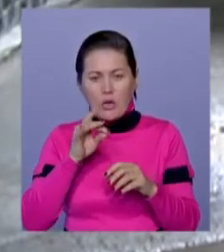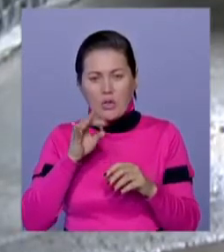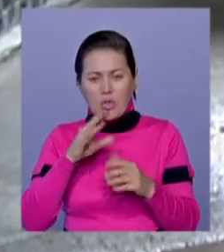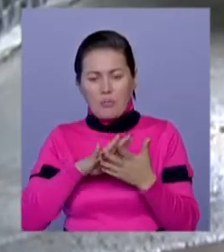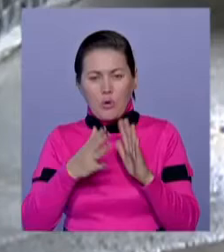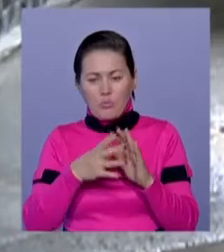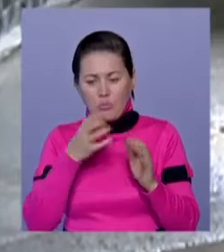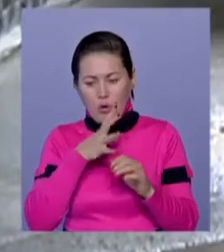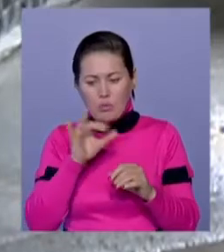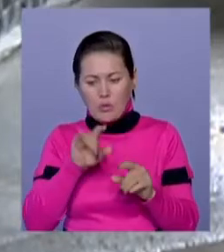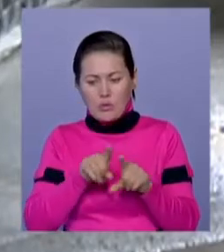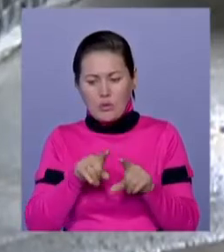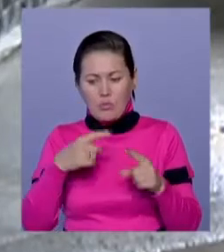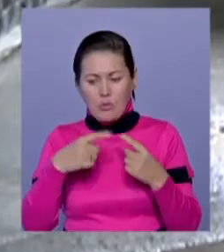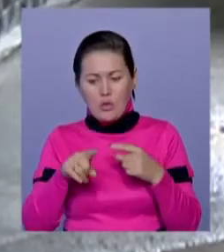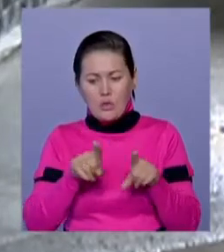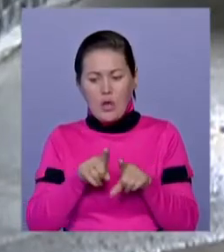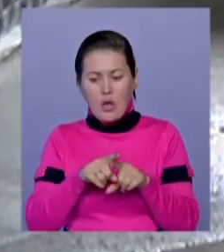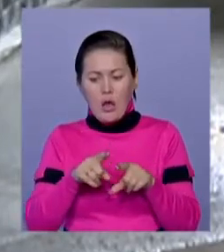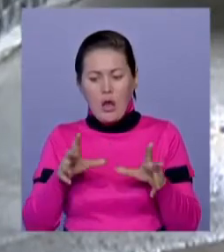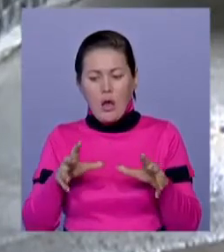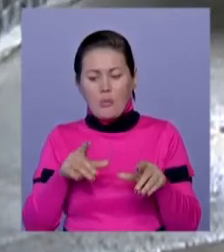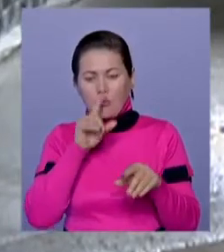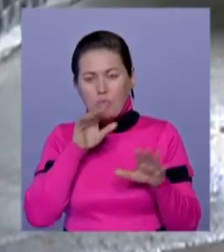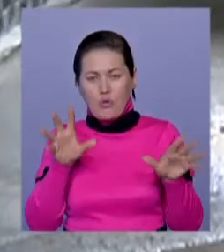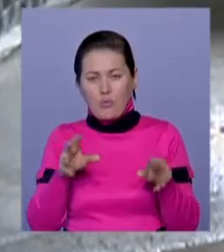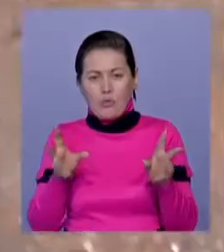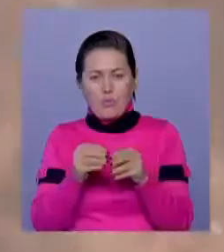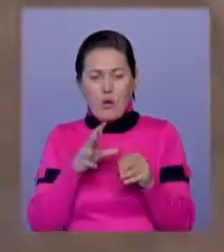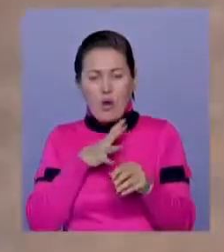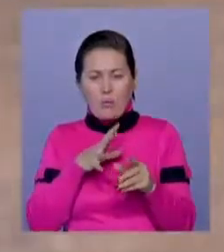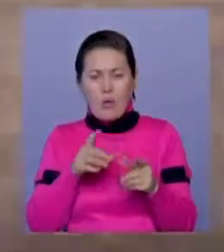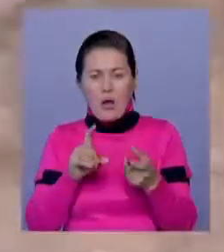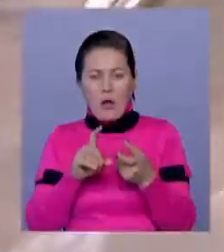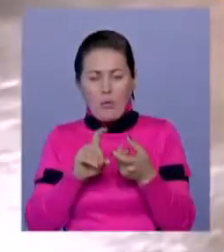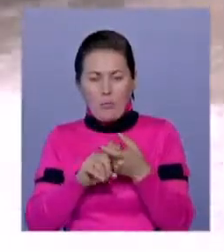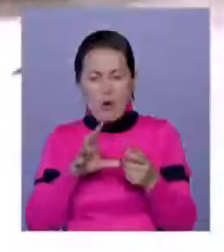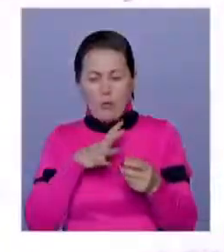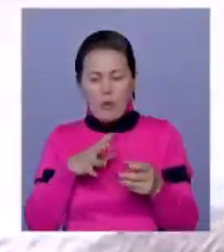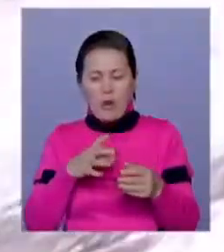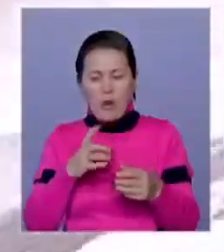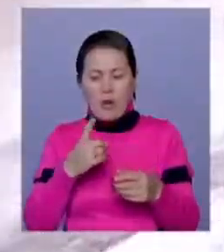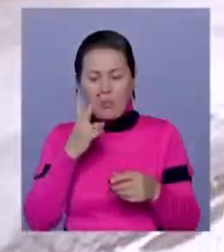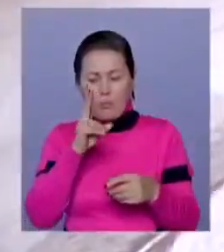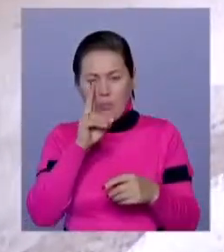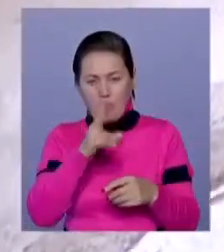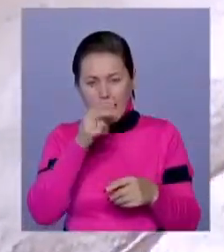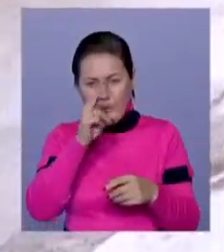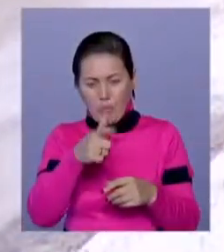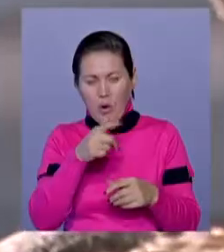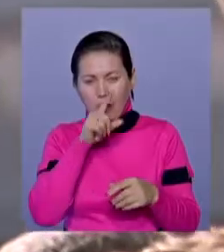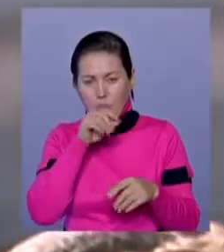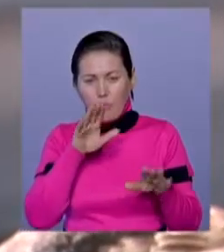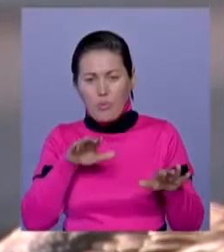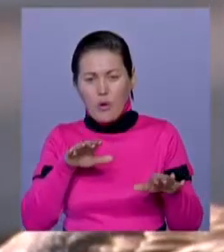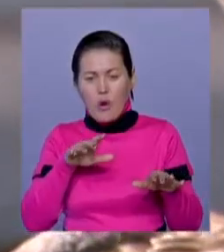жақсы болса, өзге бір қазандардың қасына қоныс аударады. Орта есеппен күніне екі келіге жоқ тірі балықпен